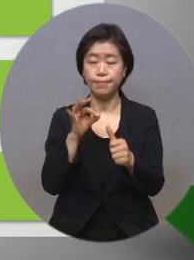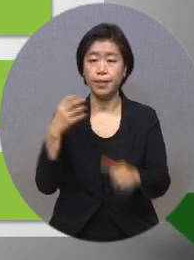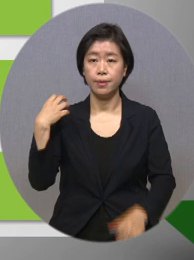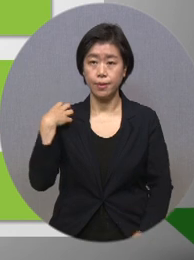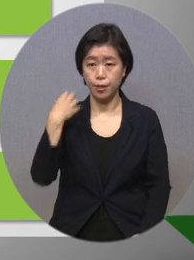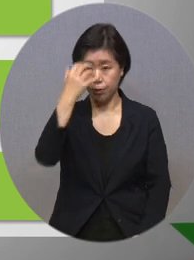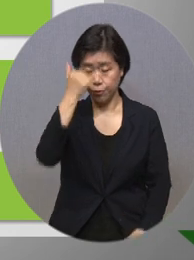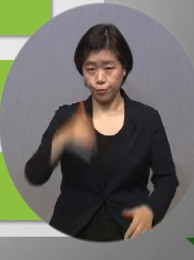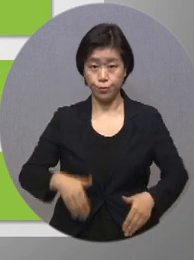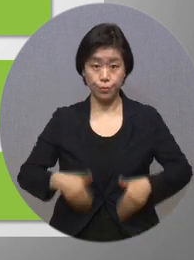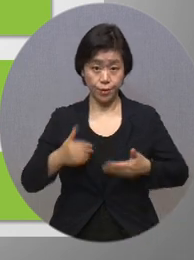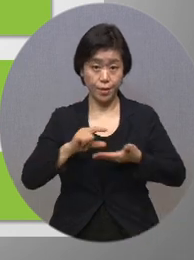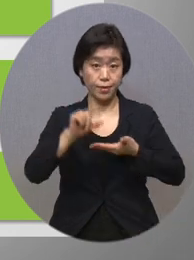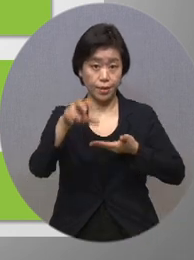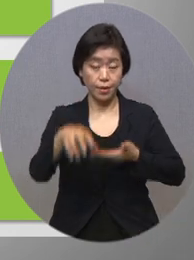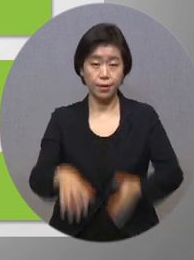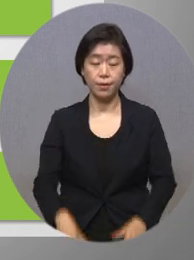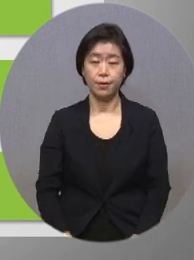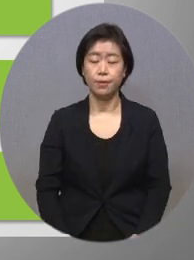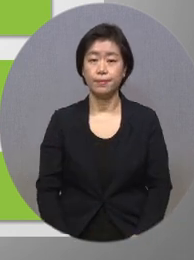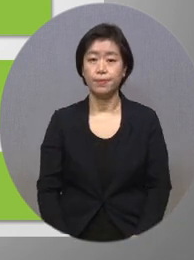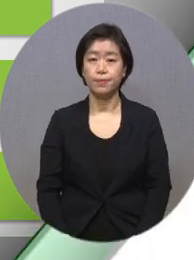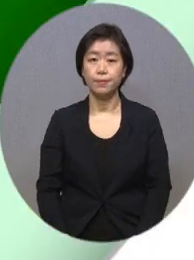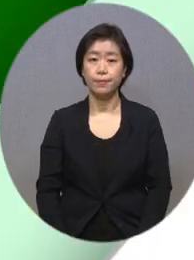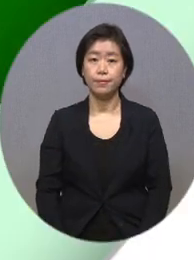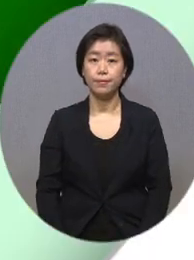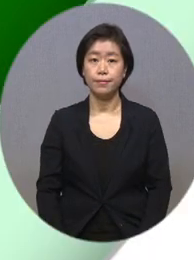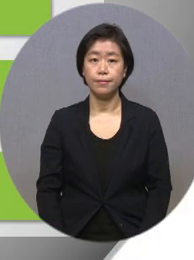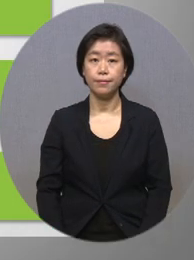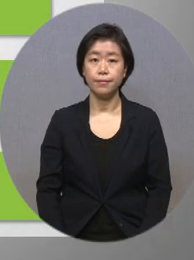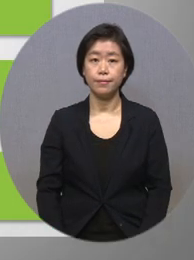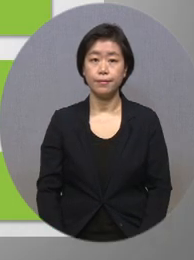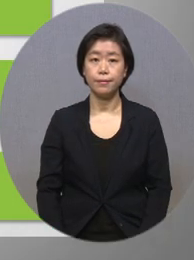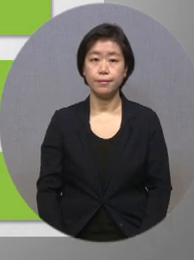채용하며 담당기사는 충남지사입니다.